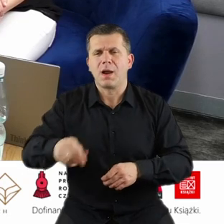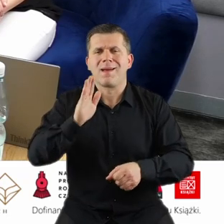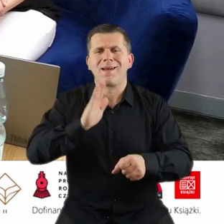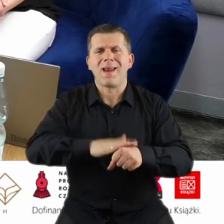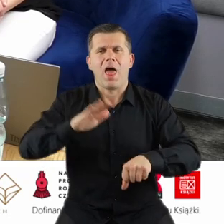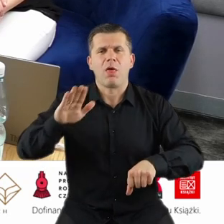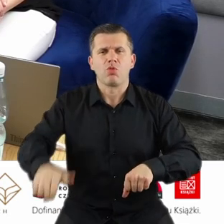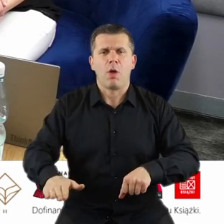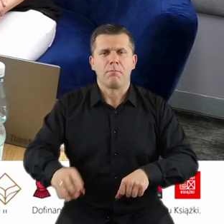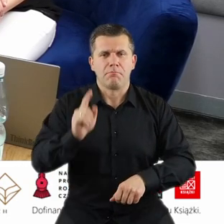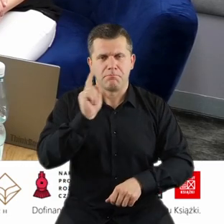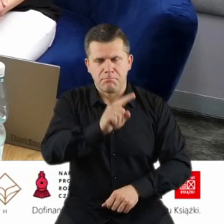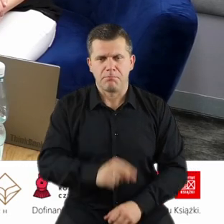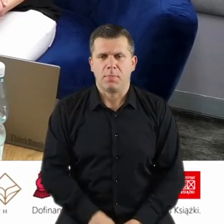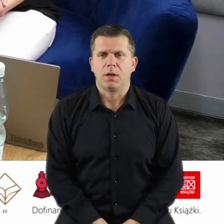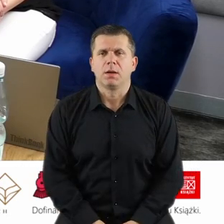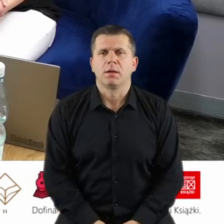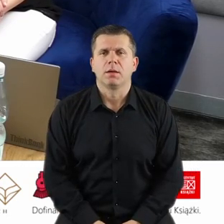amatora.